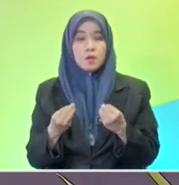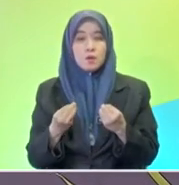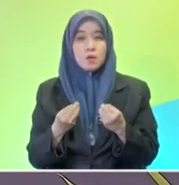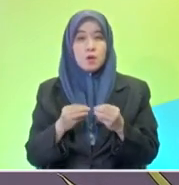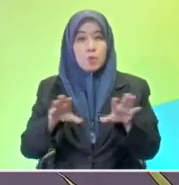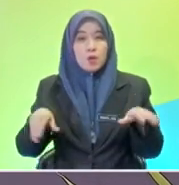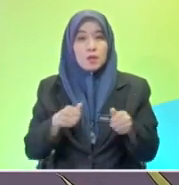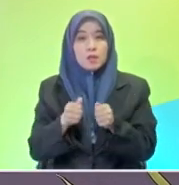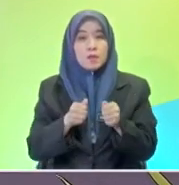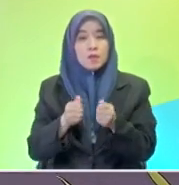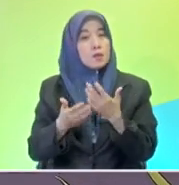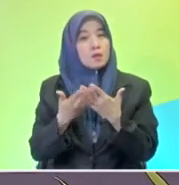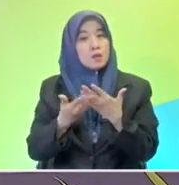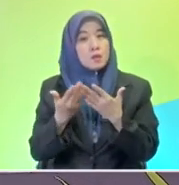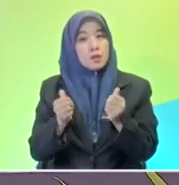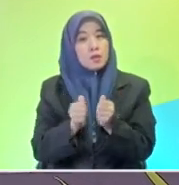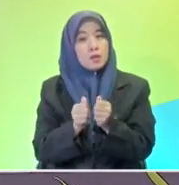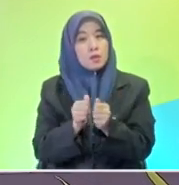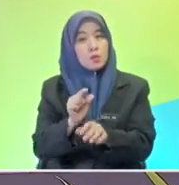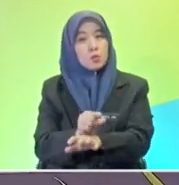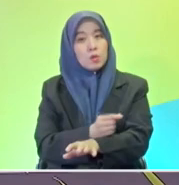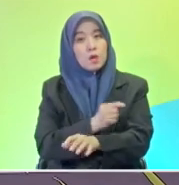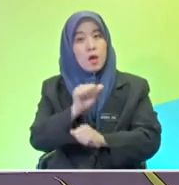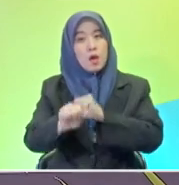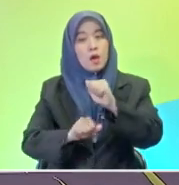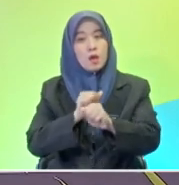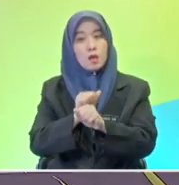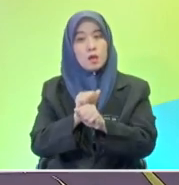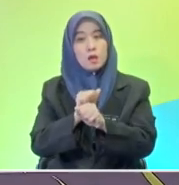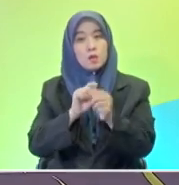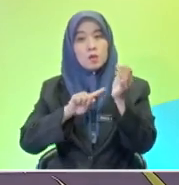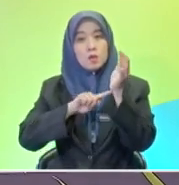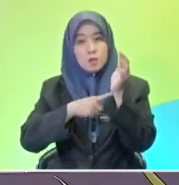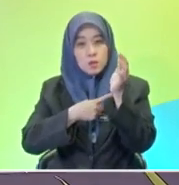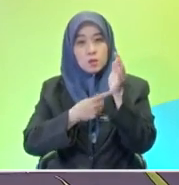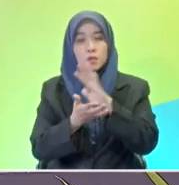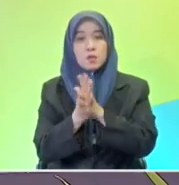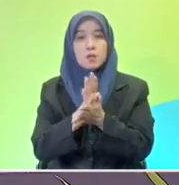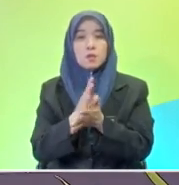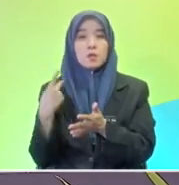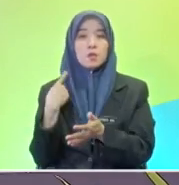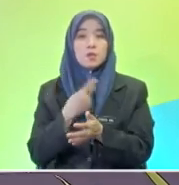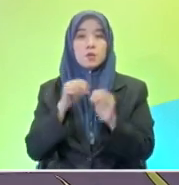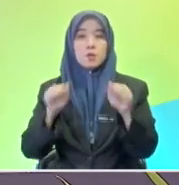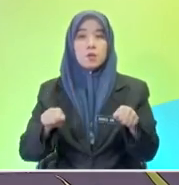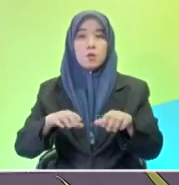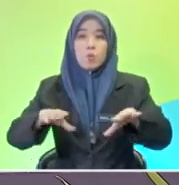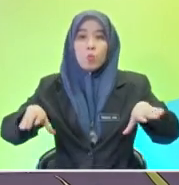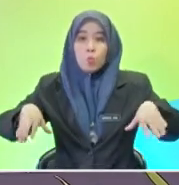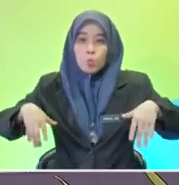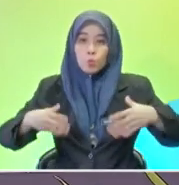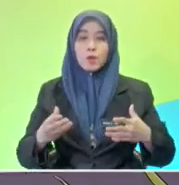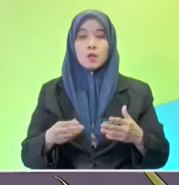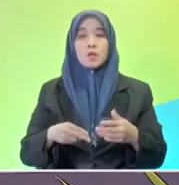senang a dengan kita menggunakan alam semurn jadi yang ada kat persekitaran kita kita boleh hasilkan seni senii